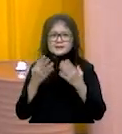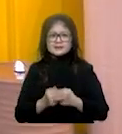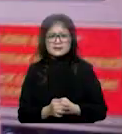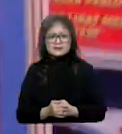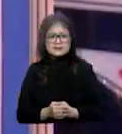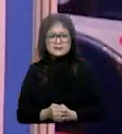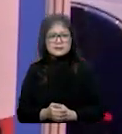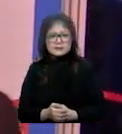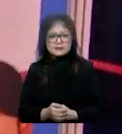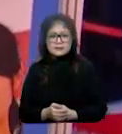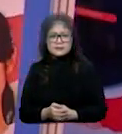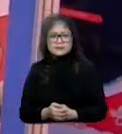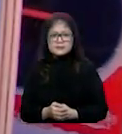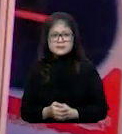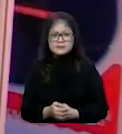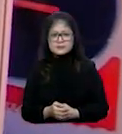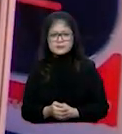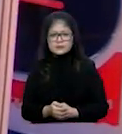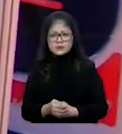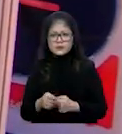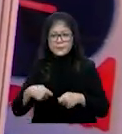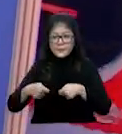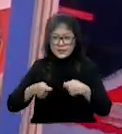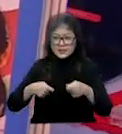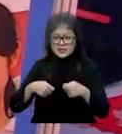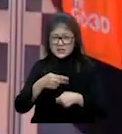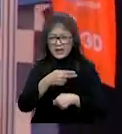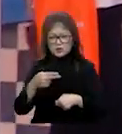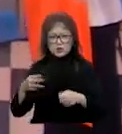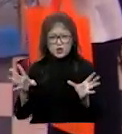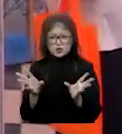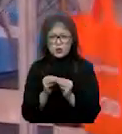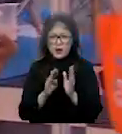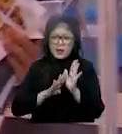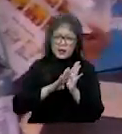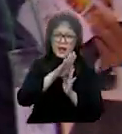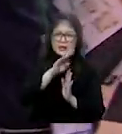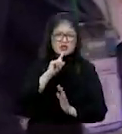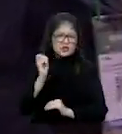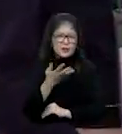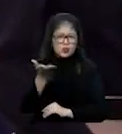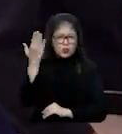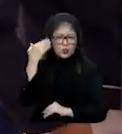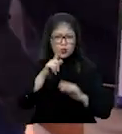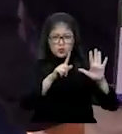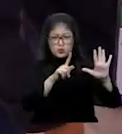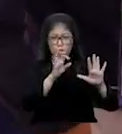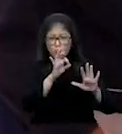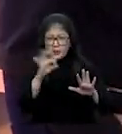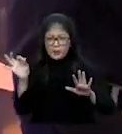Pihak ASENSI menambahkan, pertumbuhan bisnis ini di tanah air mengalami kenaikan signifikan dari 70 ribuan merek yang terdaftar pada